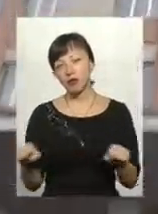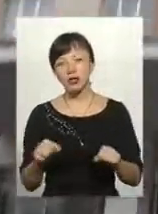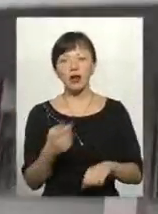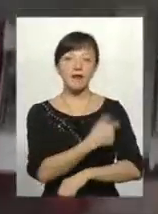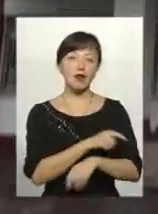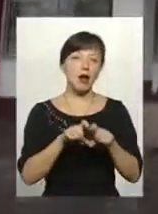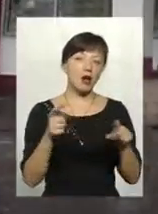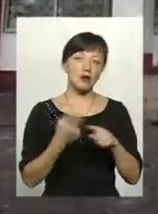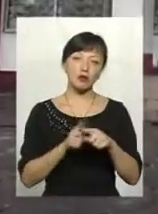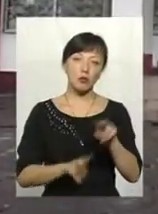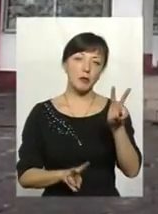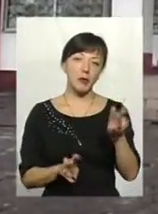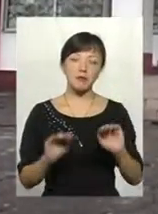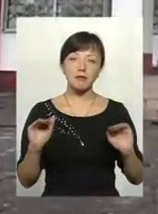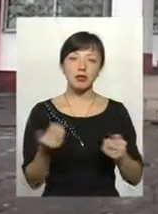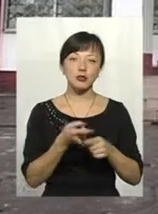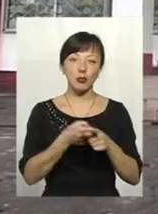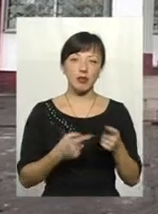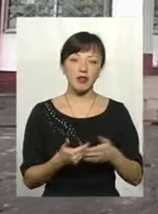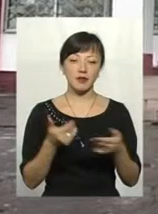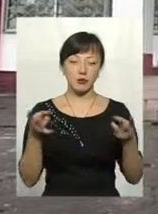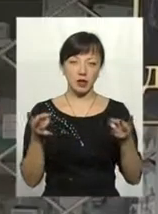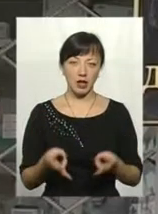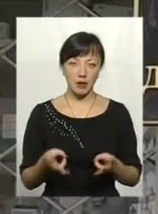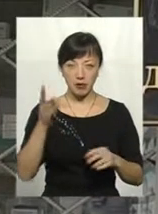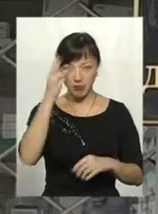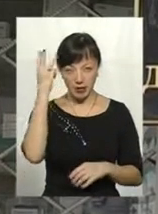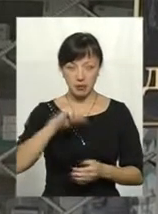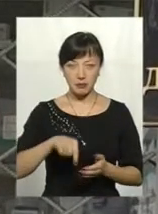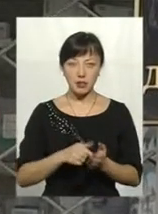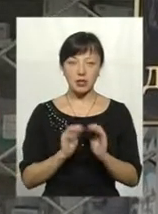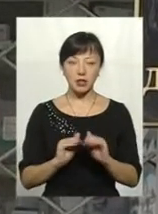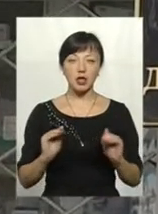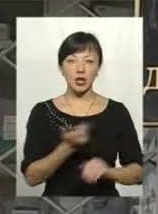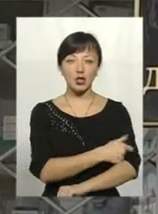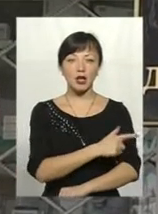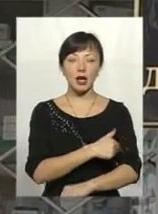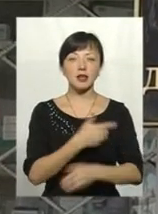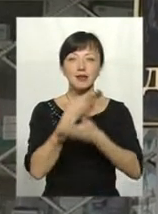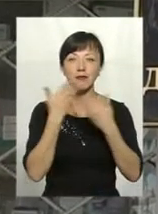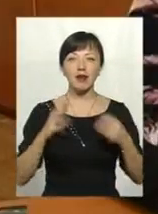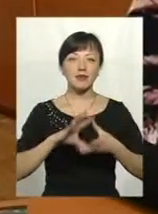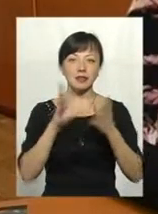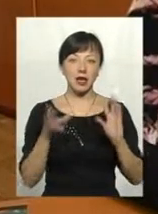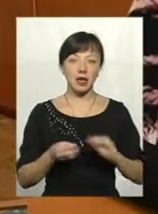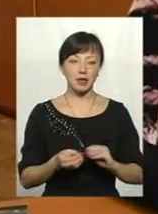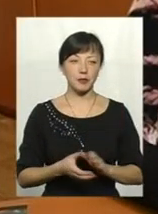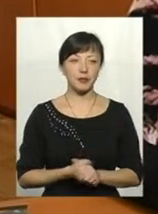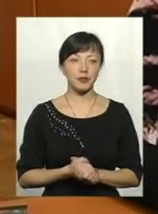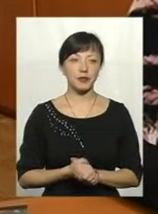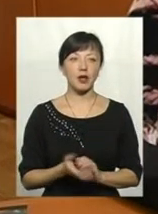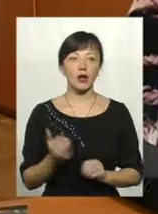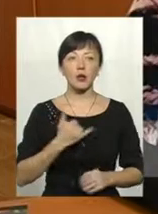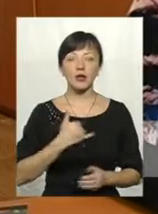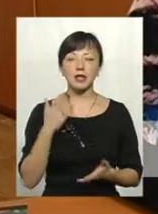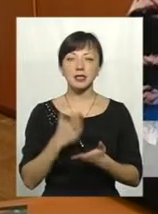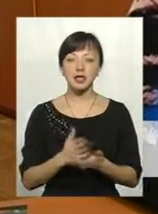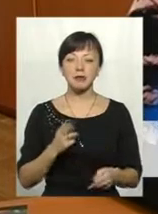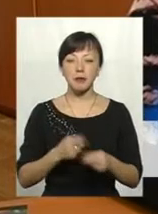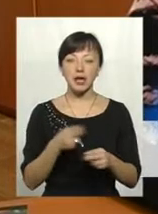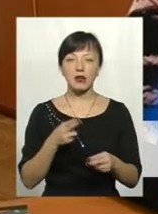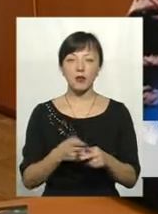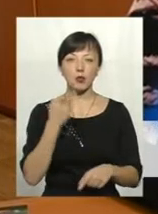області цього препарату є менше половини від потреби. У Хмельницькій міській дитячій лікарні немає взагалі. У нас є перебої постійно